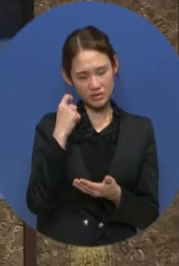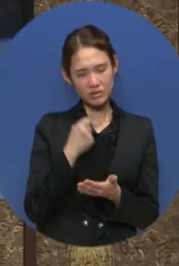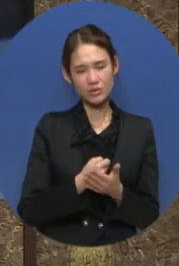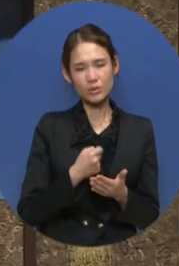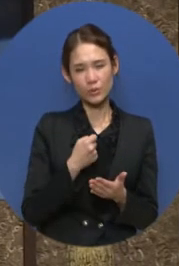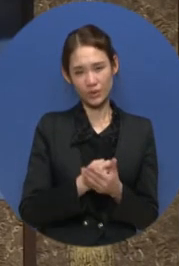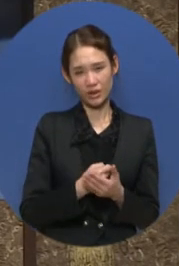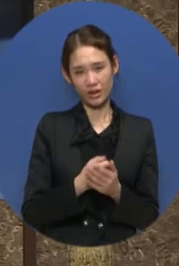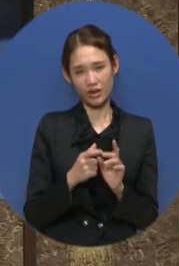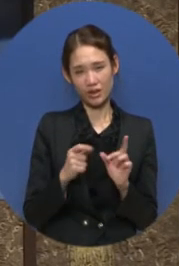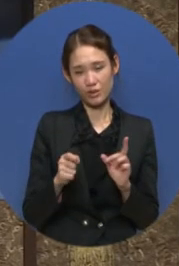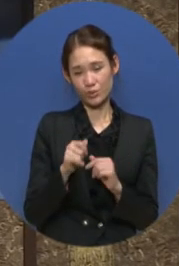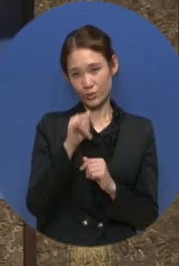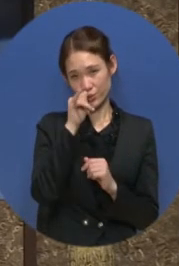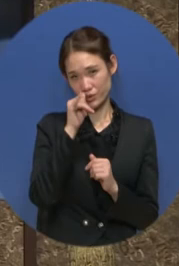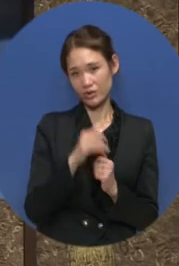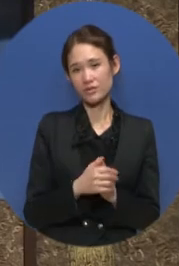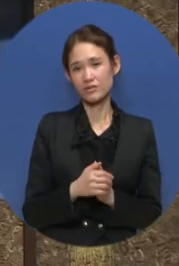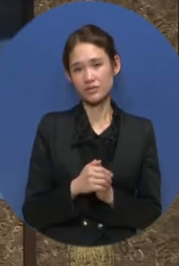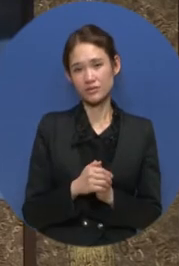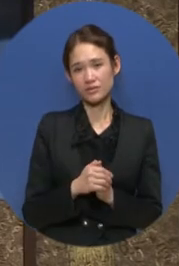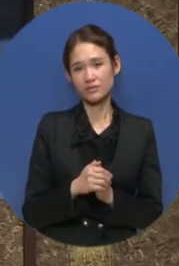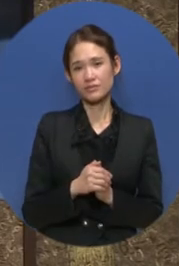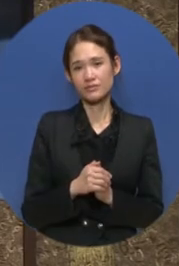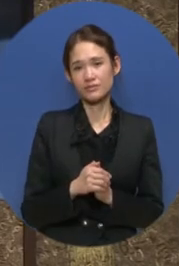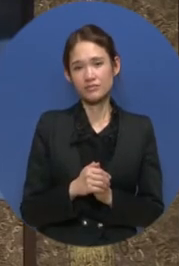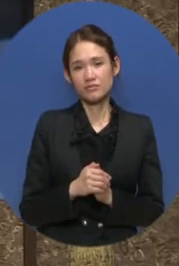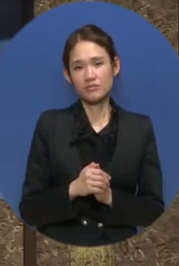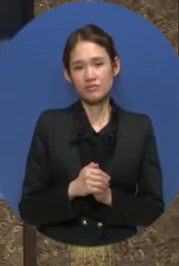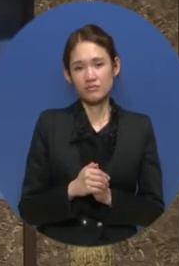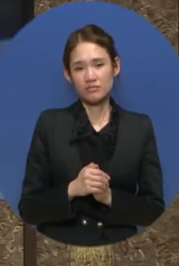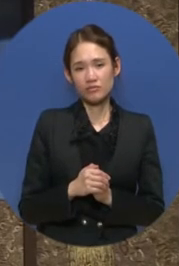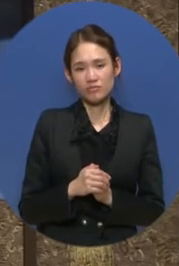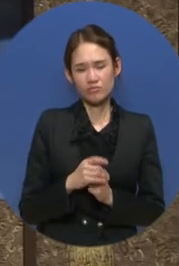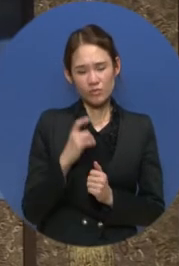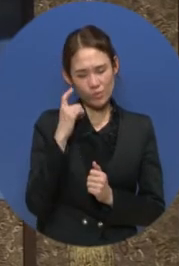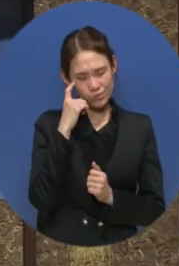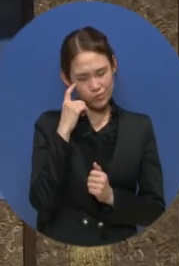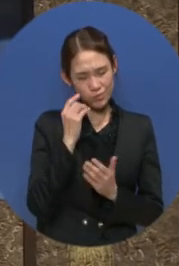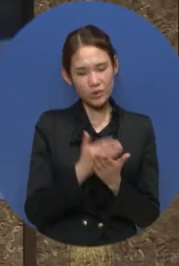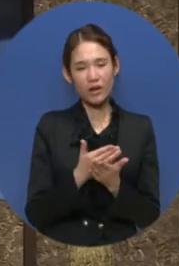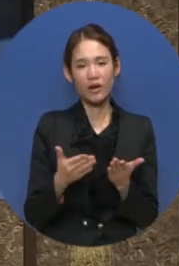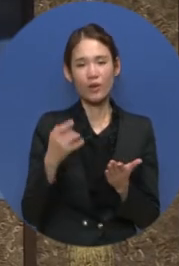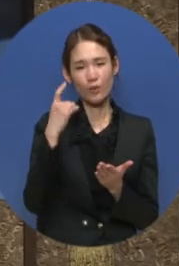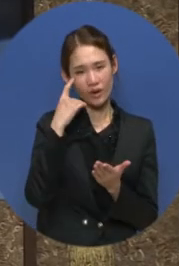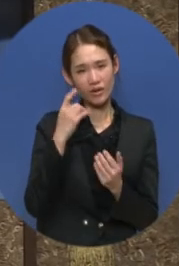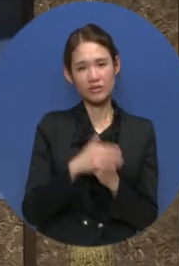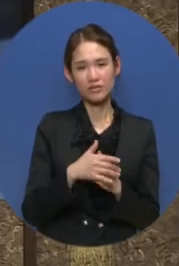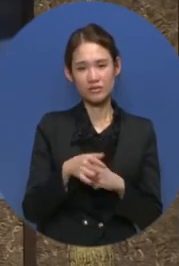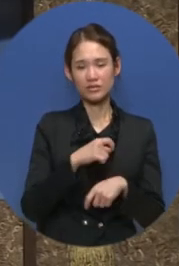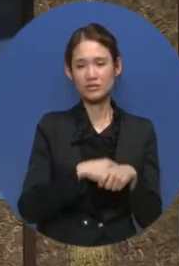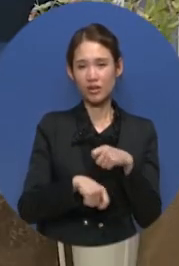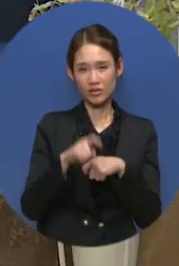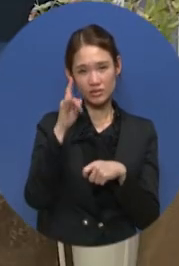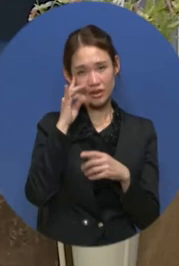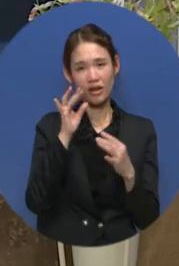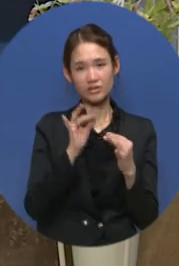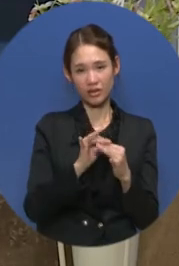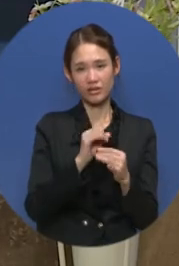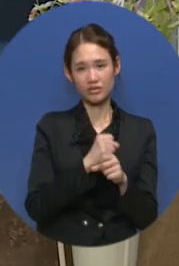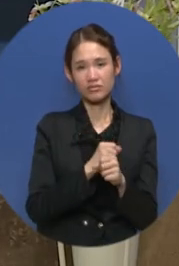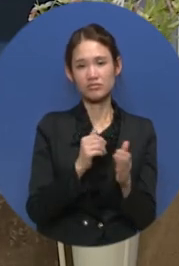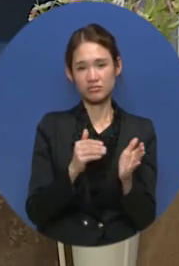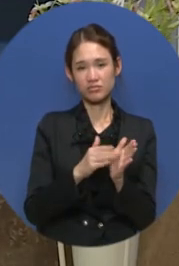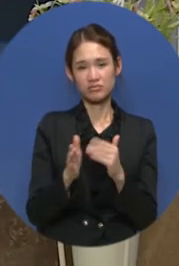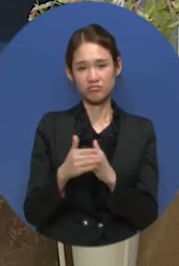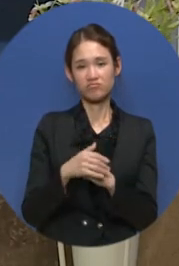입장에서는 좀 이렇게 속상한 부분도 있잖아요. 그래서 굳이 그 나눌 필요가 없다. 네. 저는 적극적으로 찬성했습니다. 아, 잘